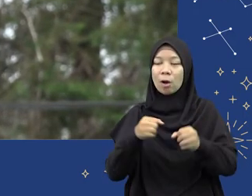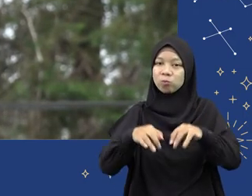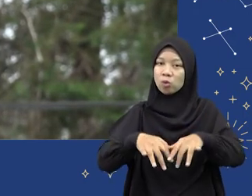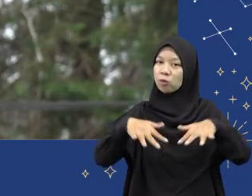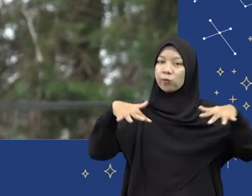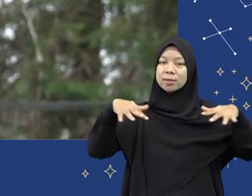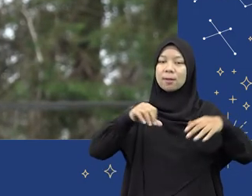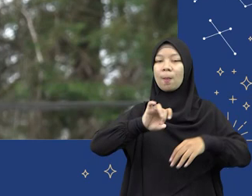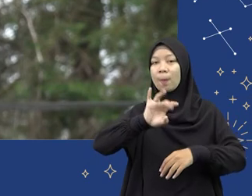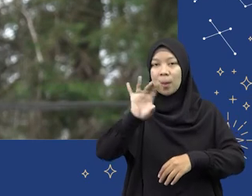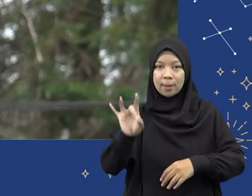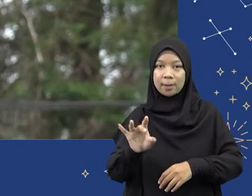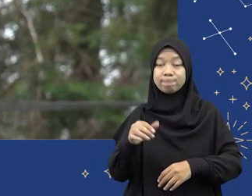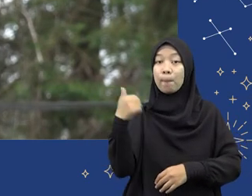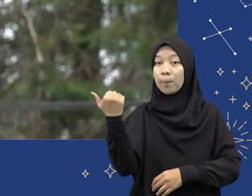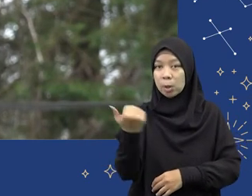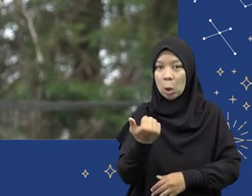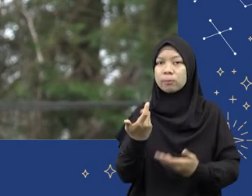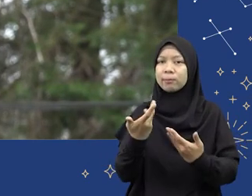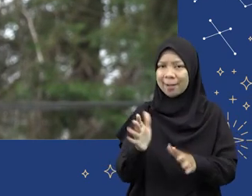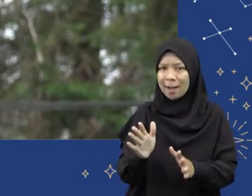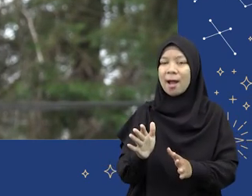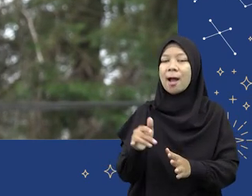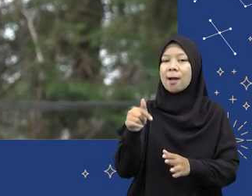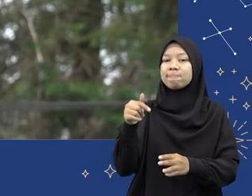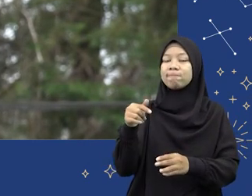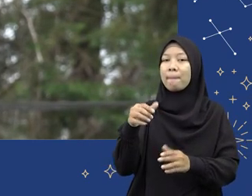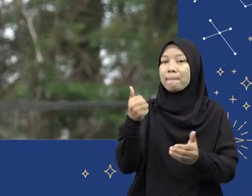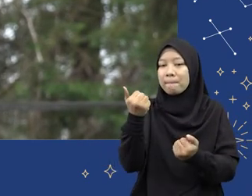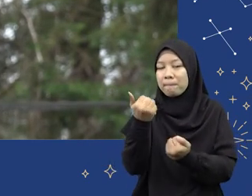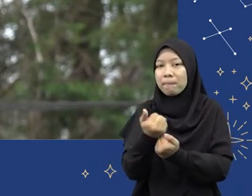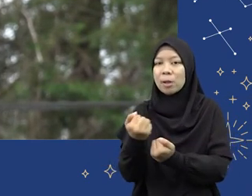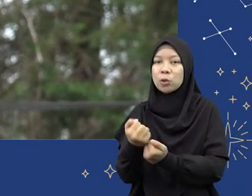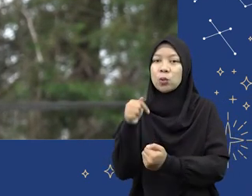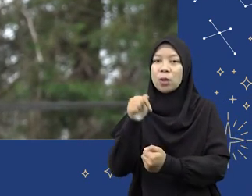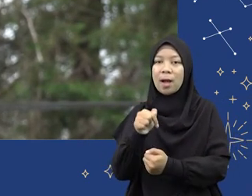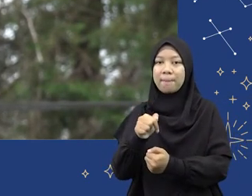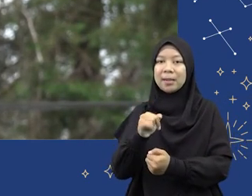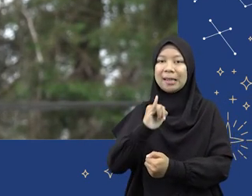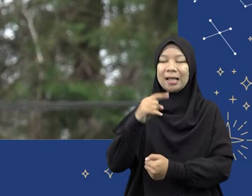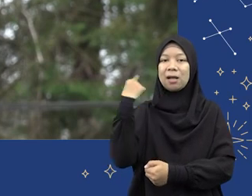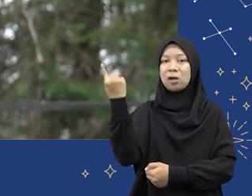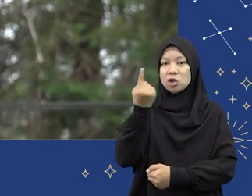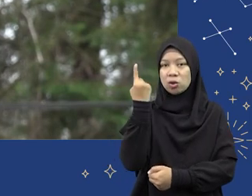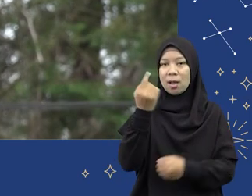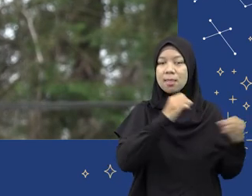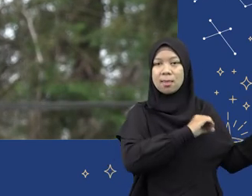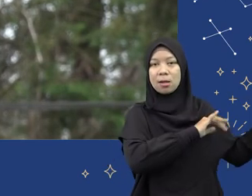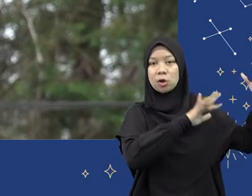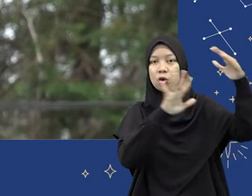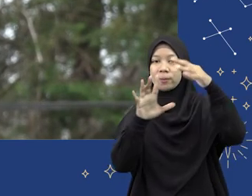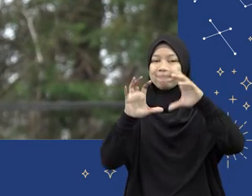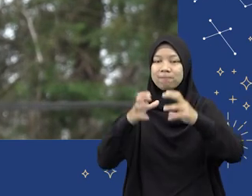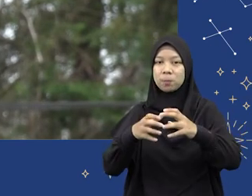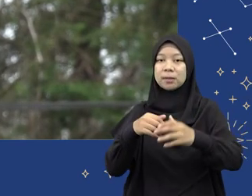Beliau juga pernah melayani kita semua di dunia internasional di dalam International astronomical Union sebagai